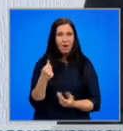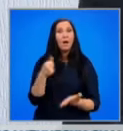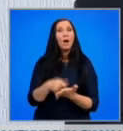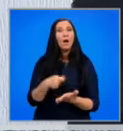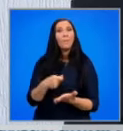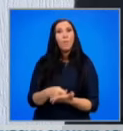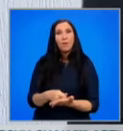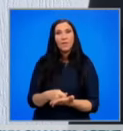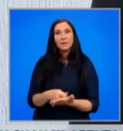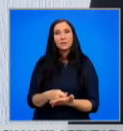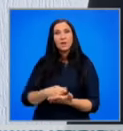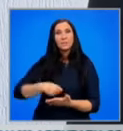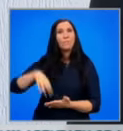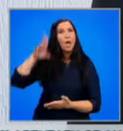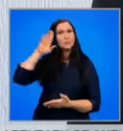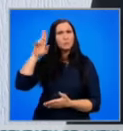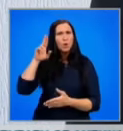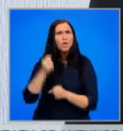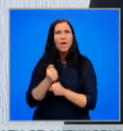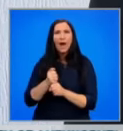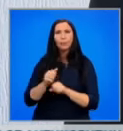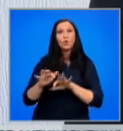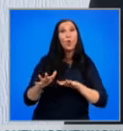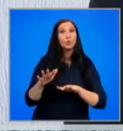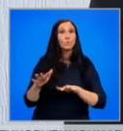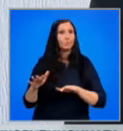са изпълнени работи, които предполагат